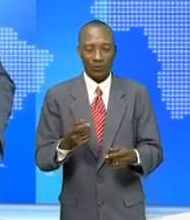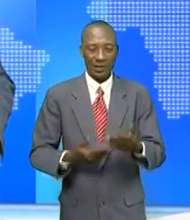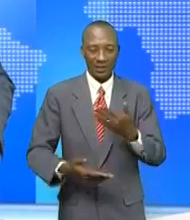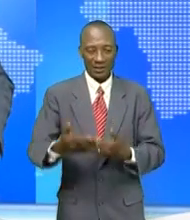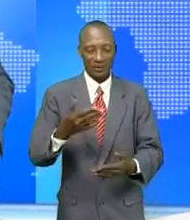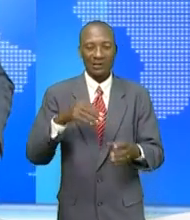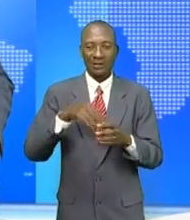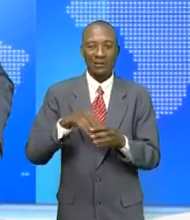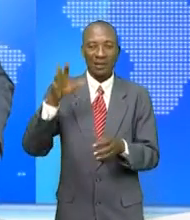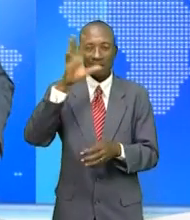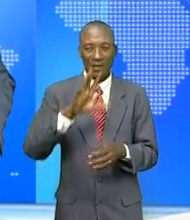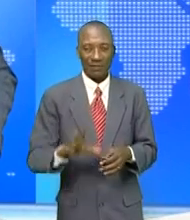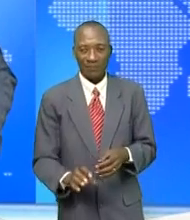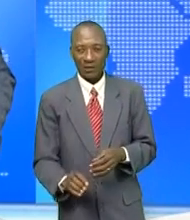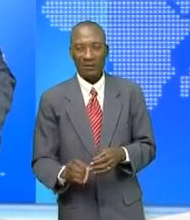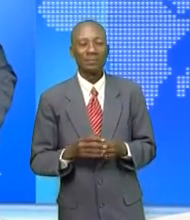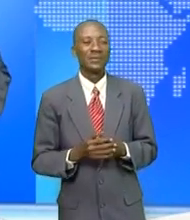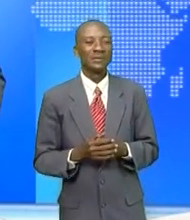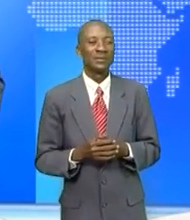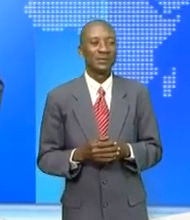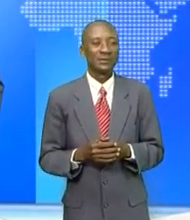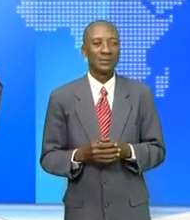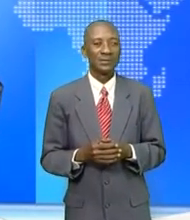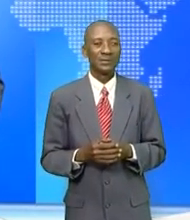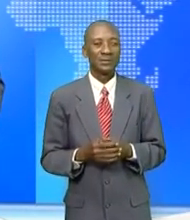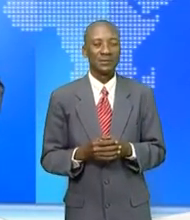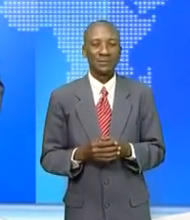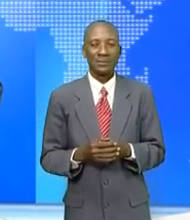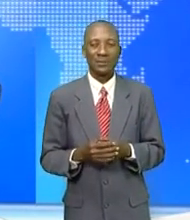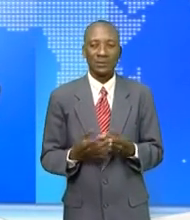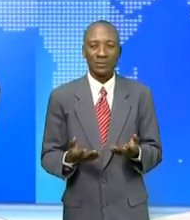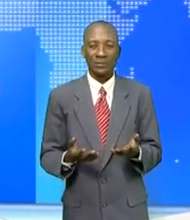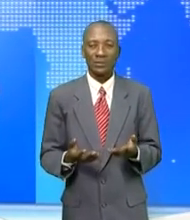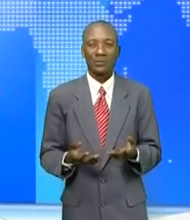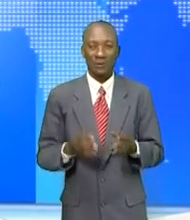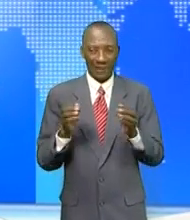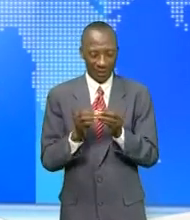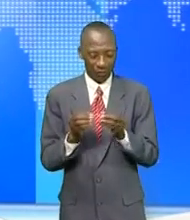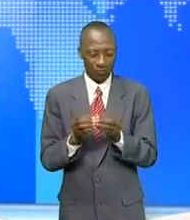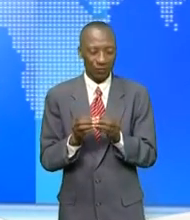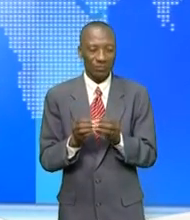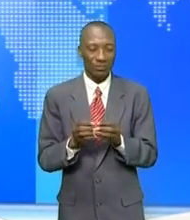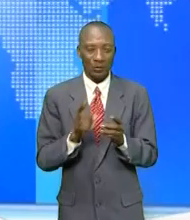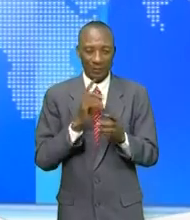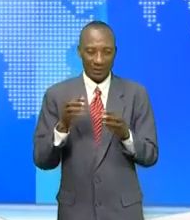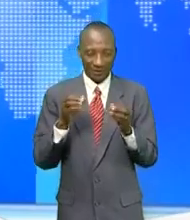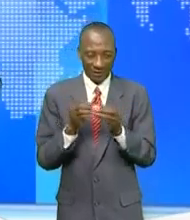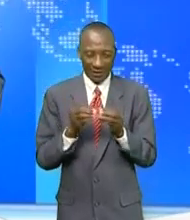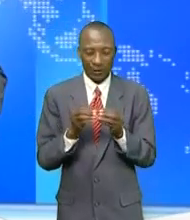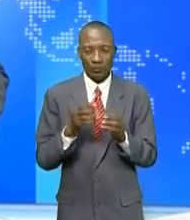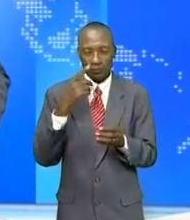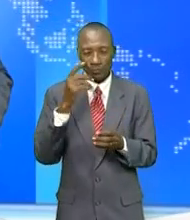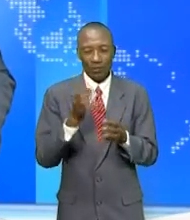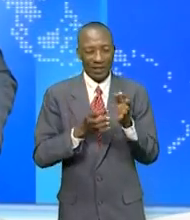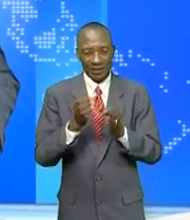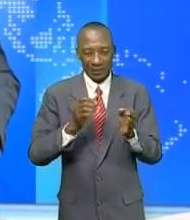et celui du Commerce extérieur se sont rendus à l'usine de Lantsele, où figurez-vous, la chikwang et d'autres produits locaux sont conservés